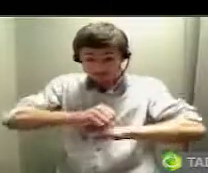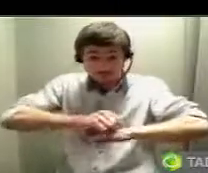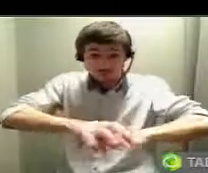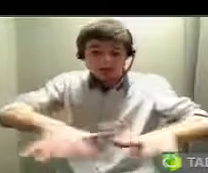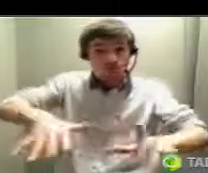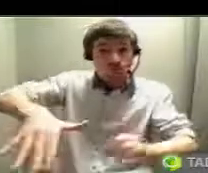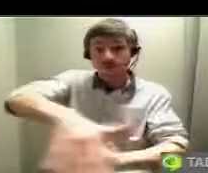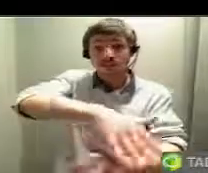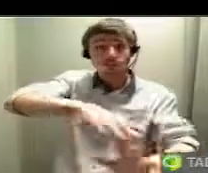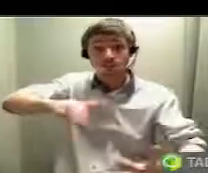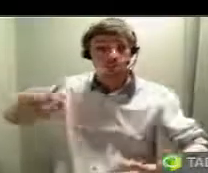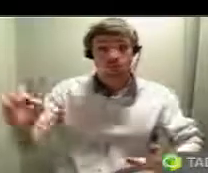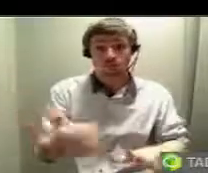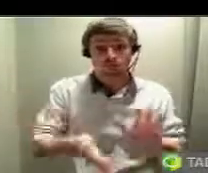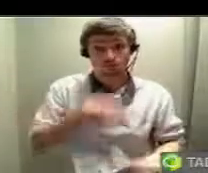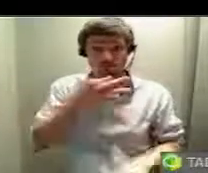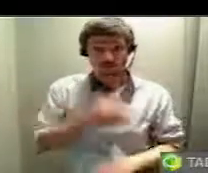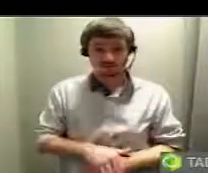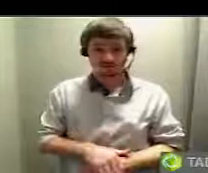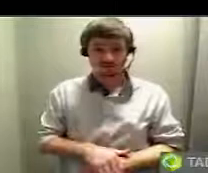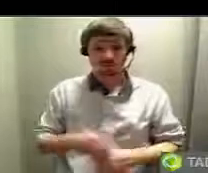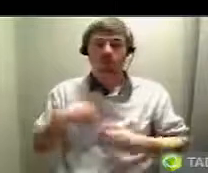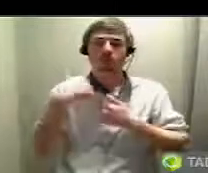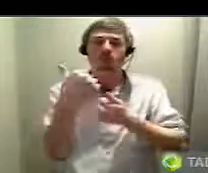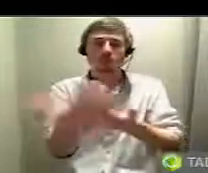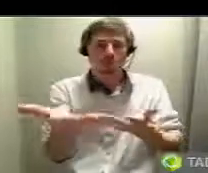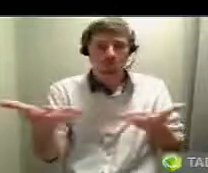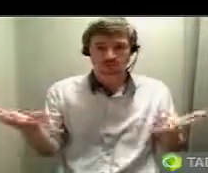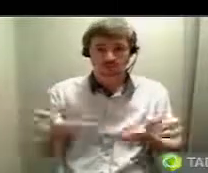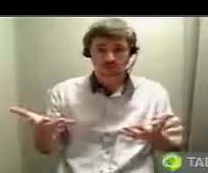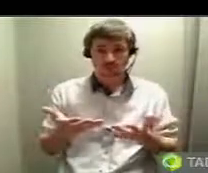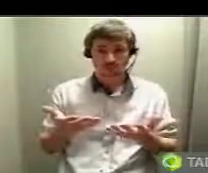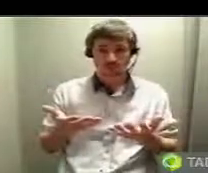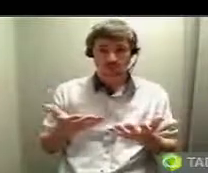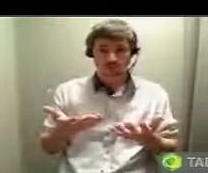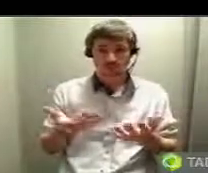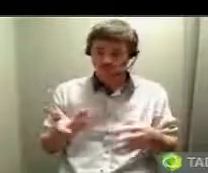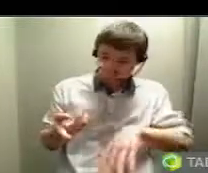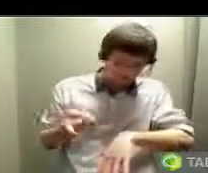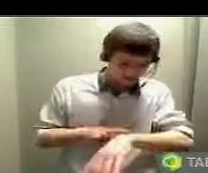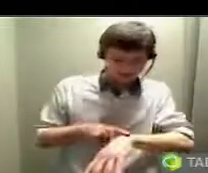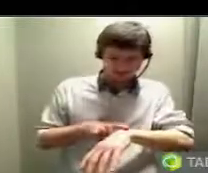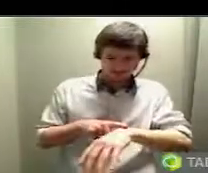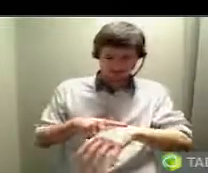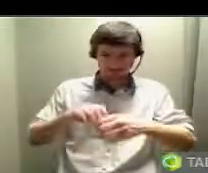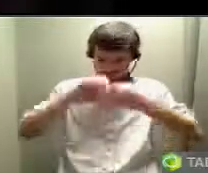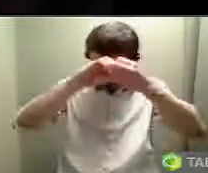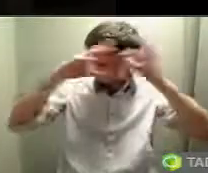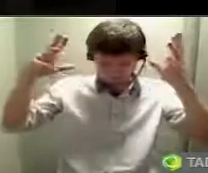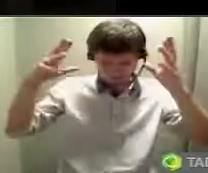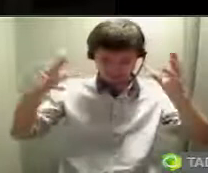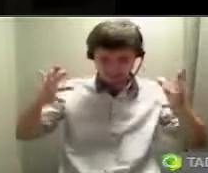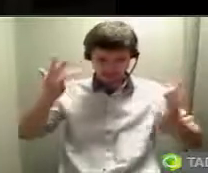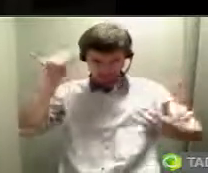que d'entrée de jeu, d'emblée, on fasse en sorte que toutes les initiatives que l'on